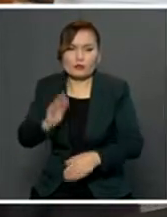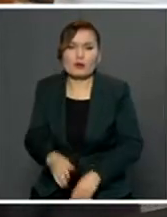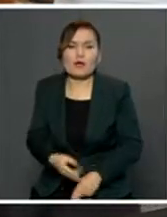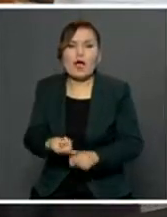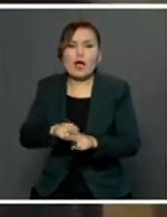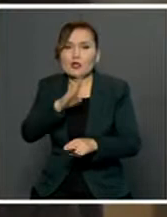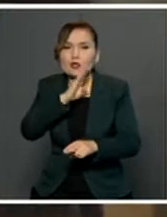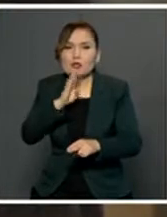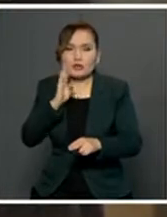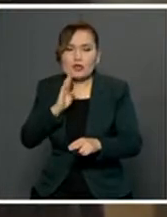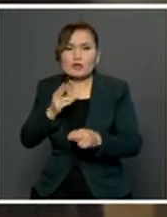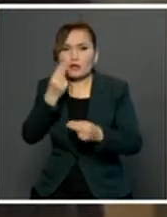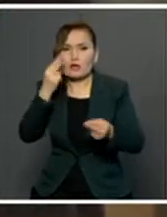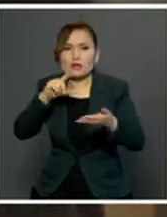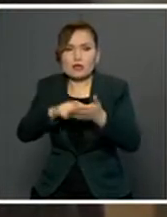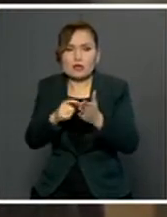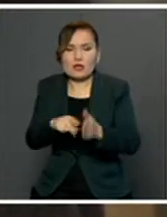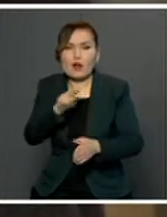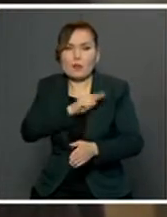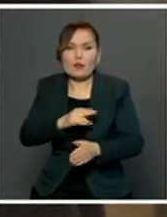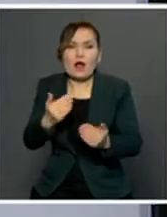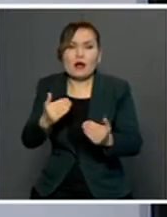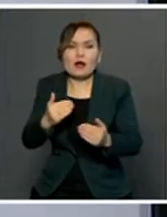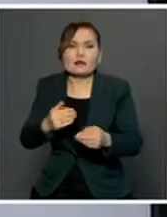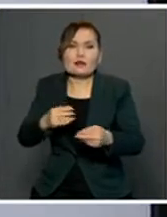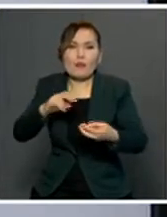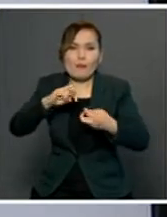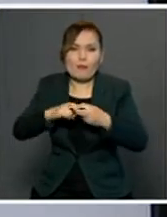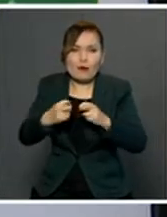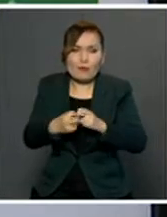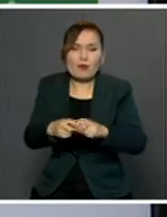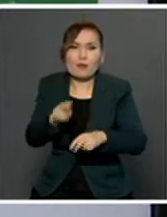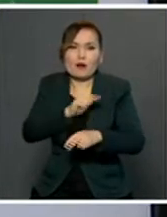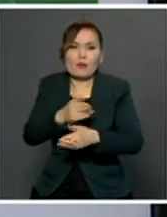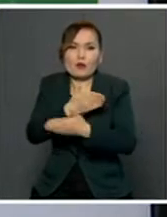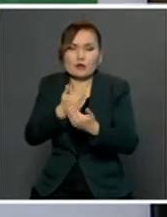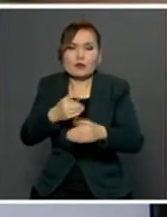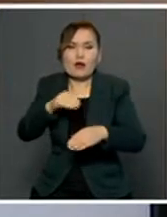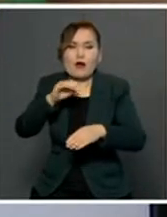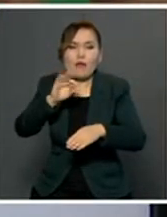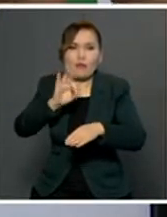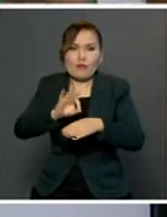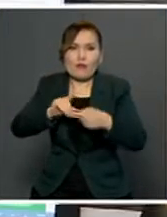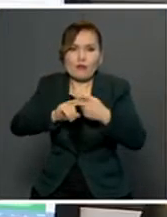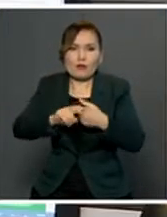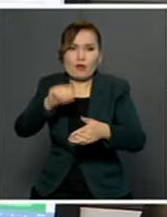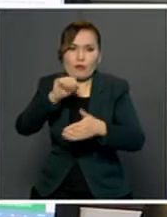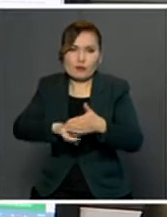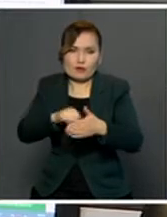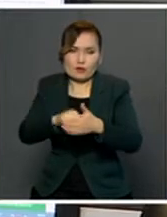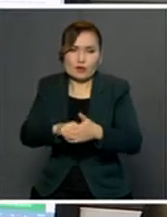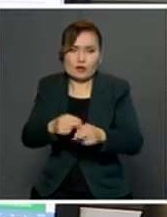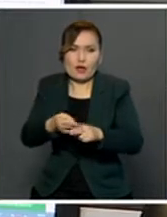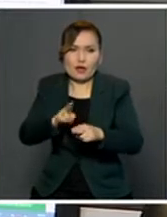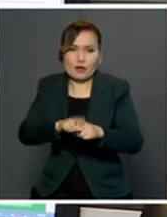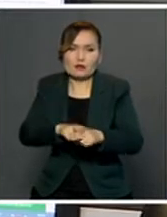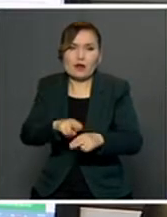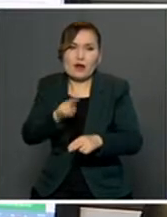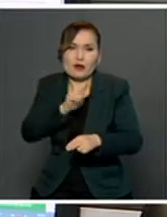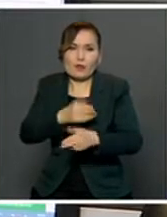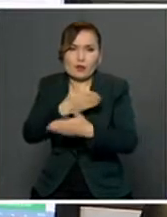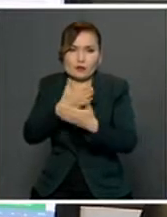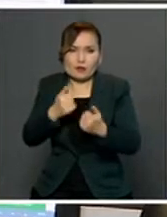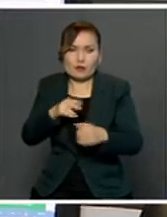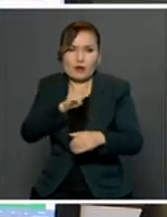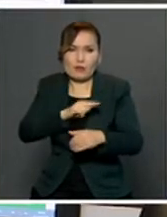салонында істеген. Қазір жағдайға байланысты жұмысы тоқтап тұр. Табыс жоқ. Ол енді үкіметтің қолдауынан үмітті. Егов сайтына кірдім.